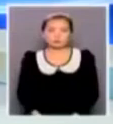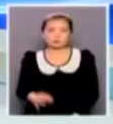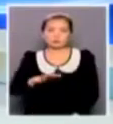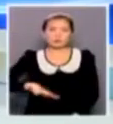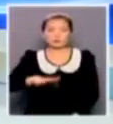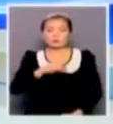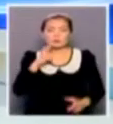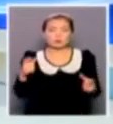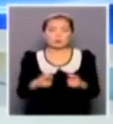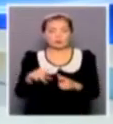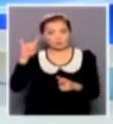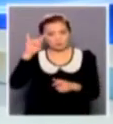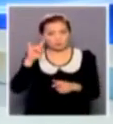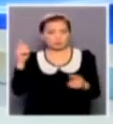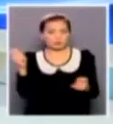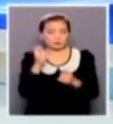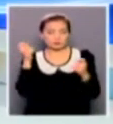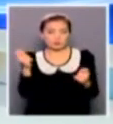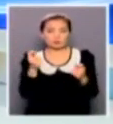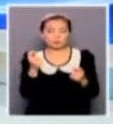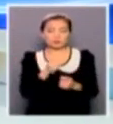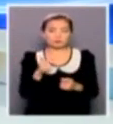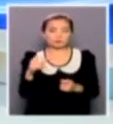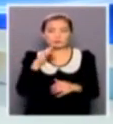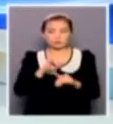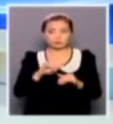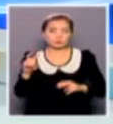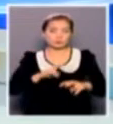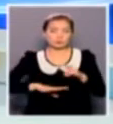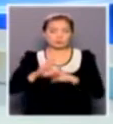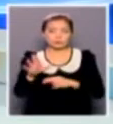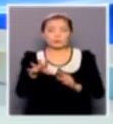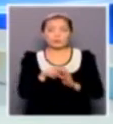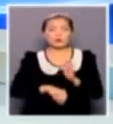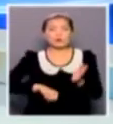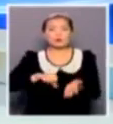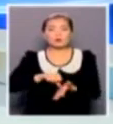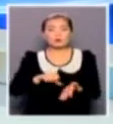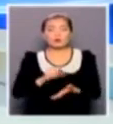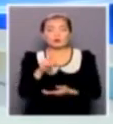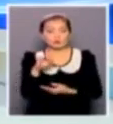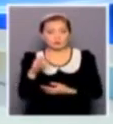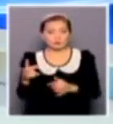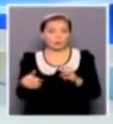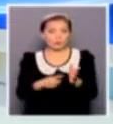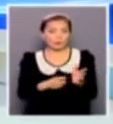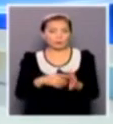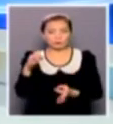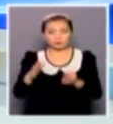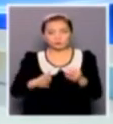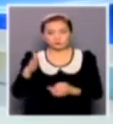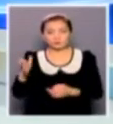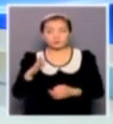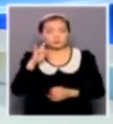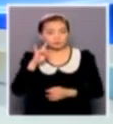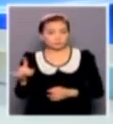Атырауда карантинді ескермей той жүргізген асабалар іздестірілуде. Оларда қатысты әкімшілік іс қозғалған. Енді